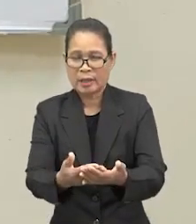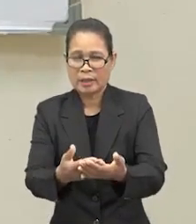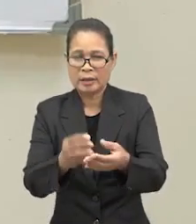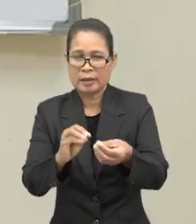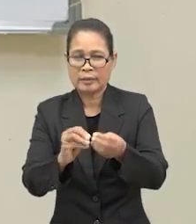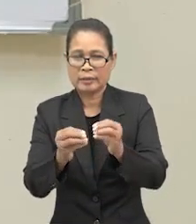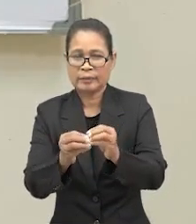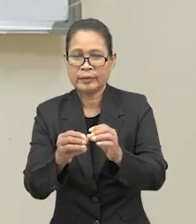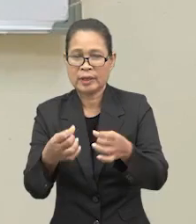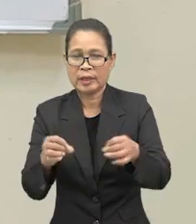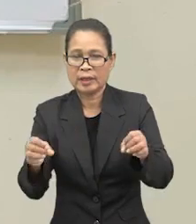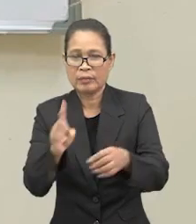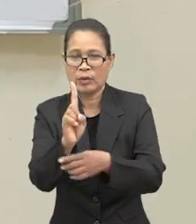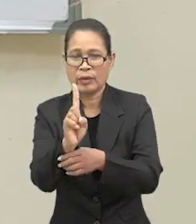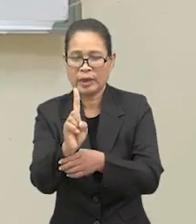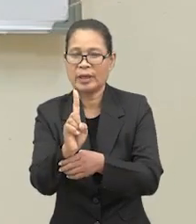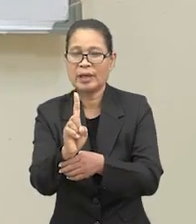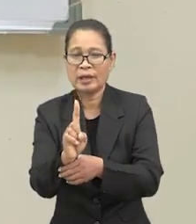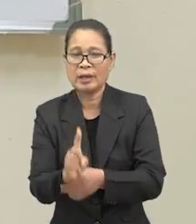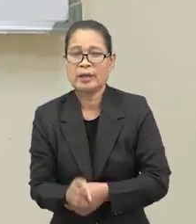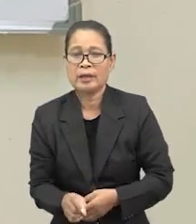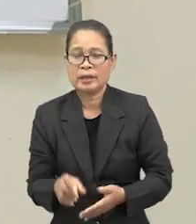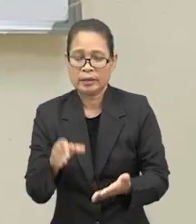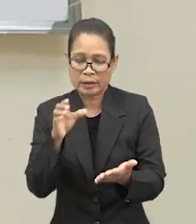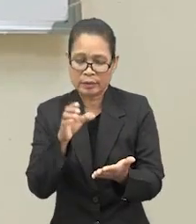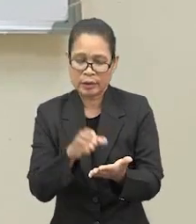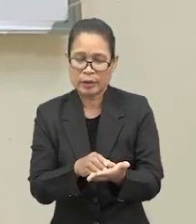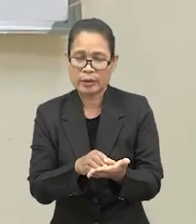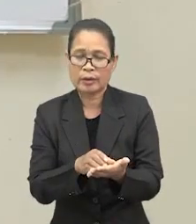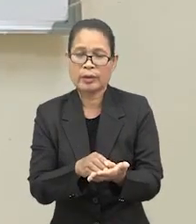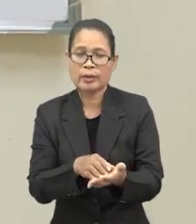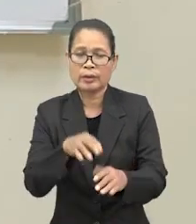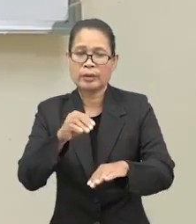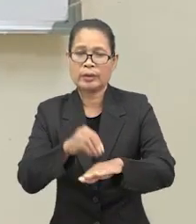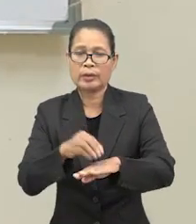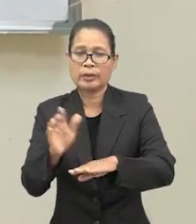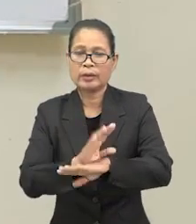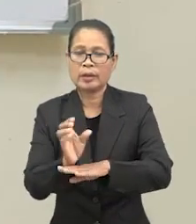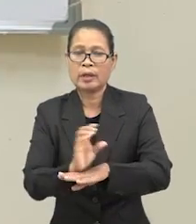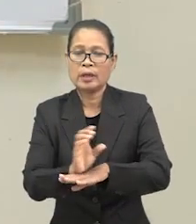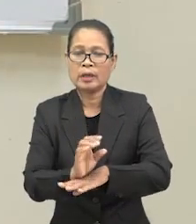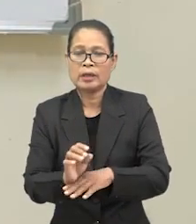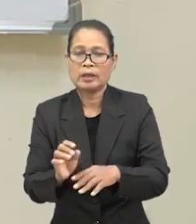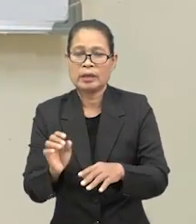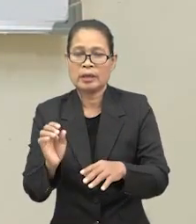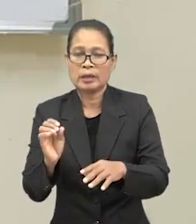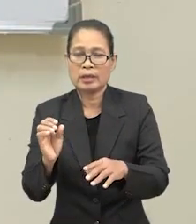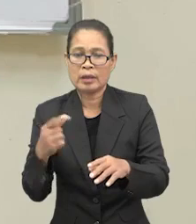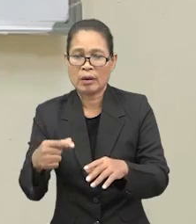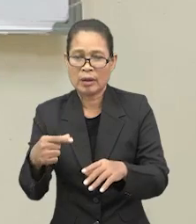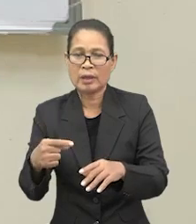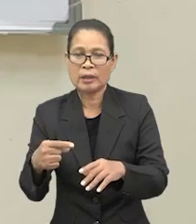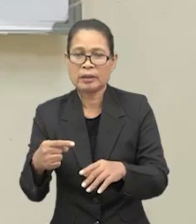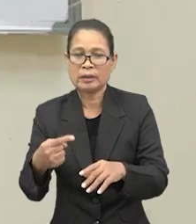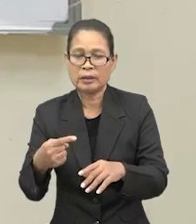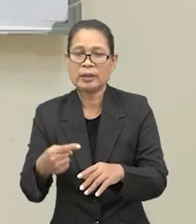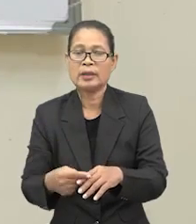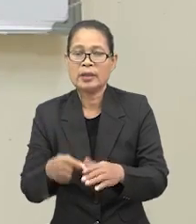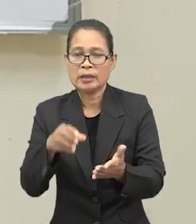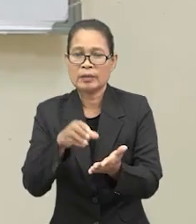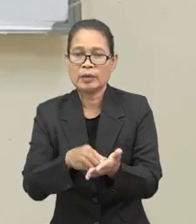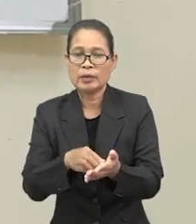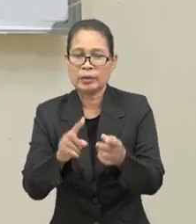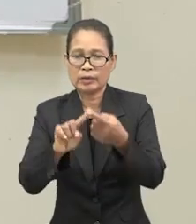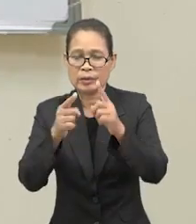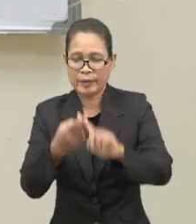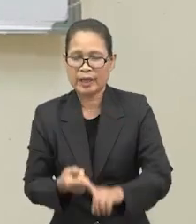con bằng cách là bạc lệch mùi chẳng luôn cốt đỏ nắng chẳng luôn tù dịp hiện rút coi chấm nút tua sấp hết